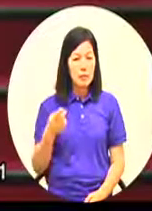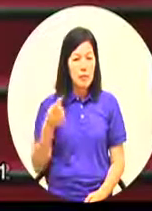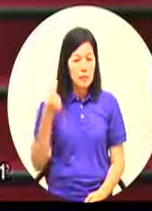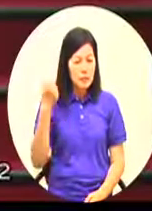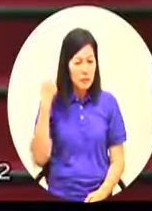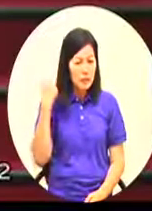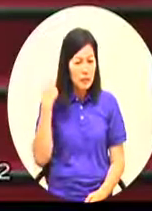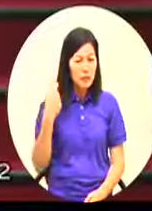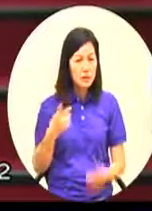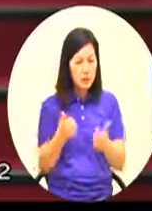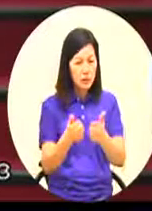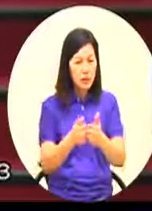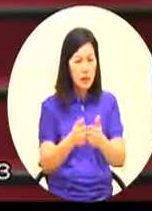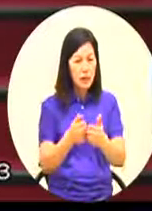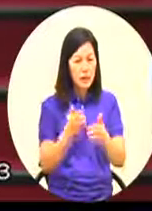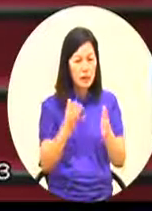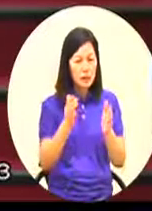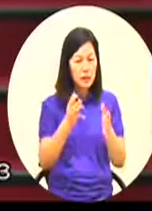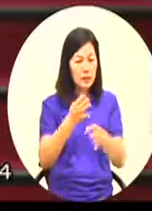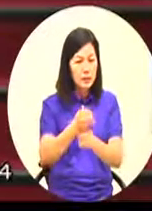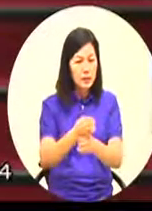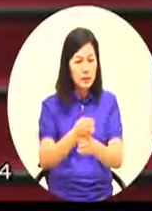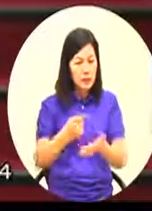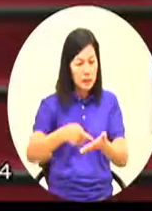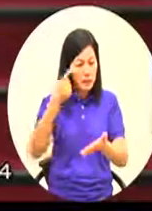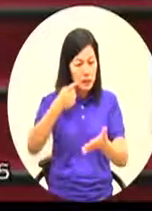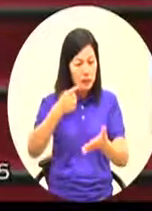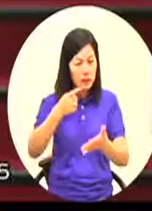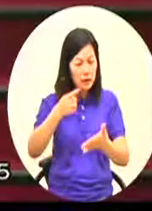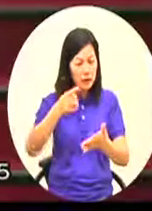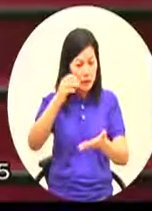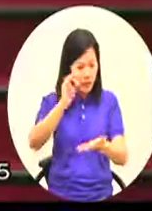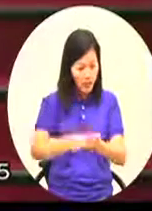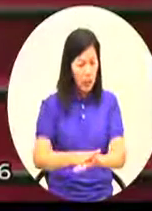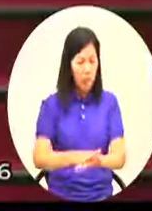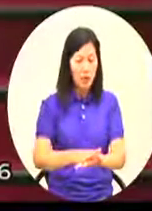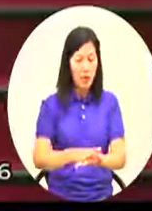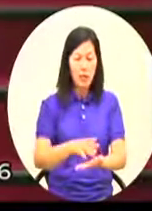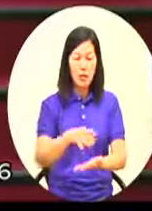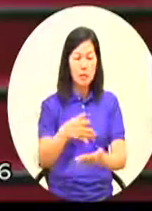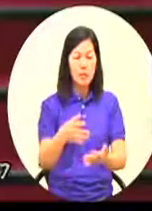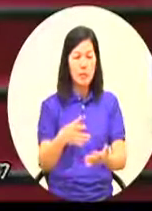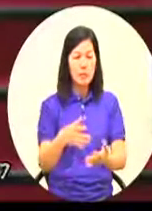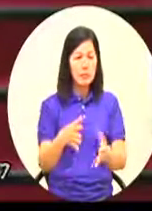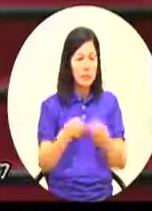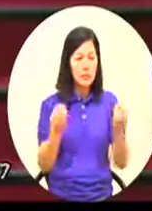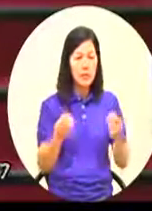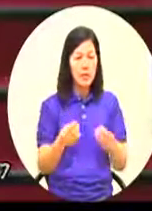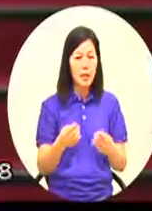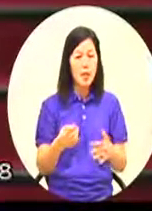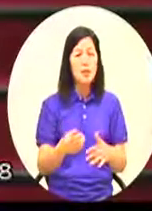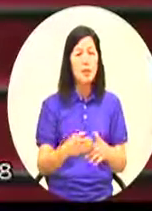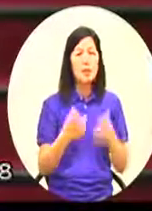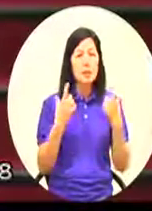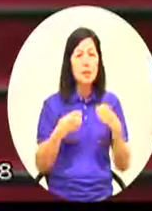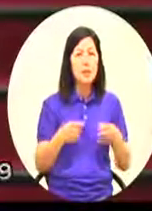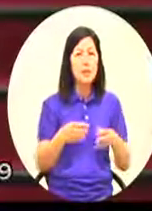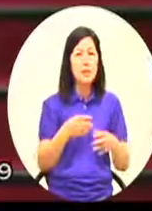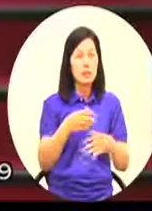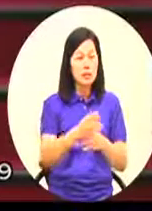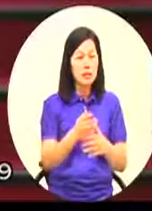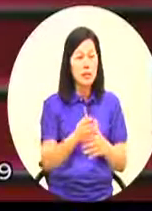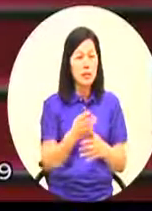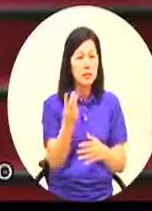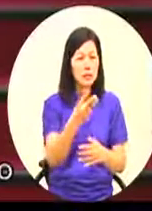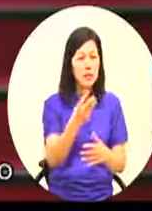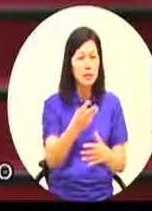说不一定要一次就位，就让我们三个原乡像茂林就有了嘛哈，就像就